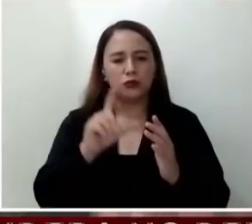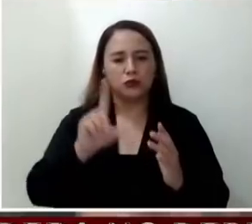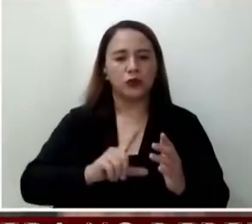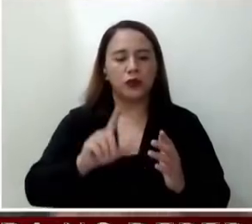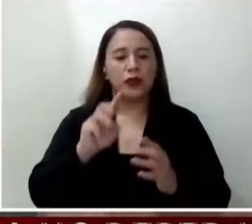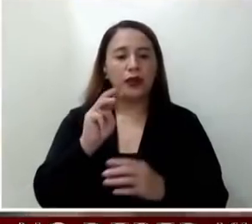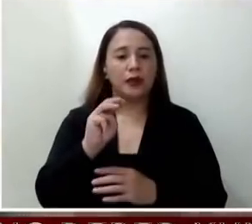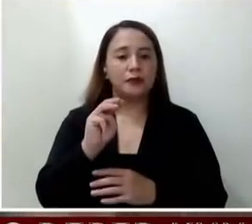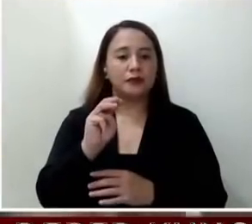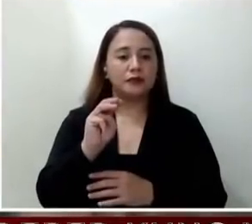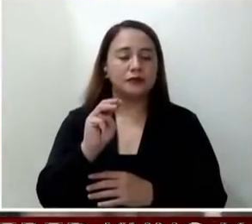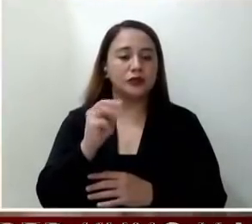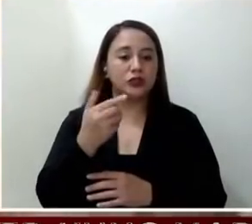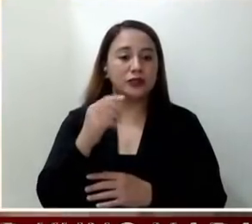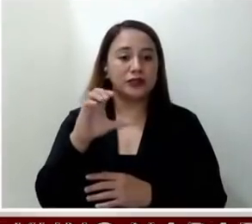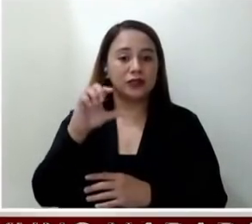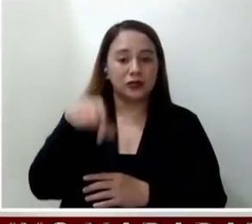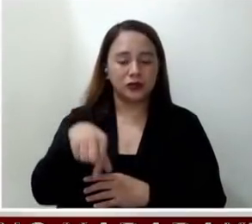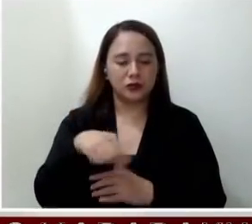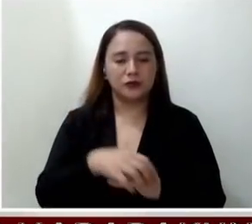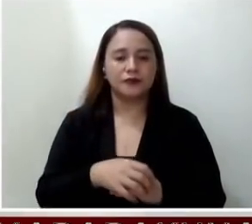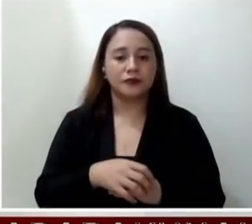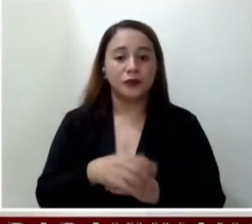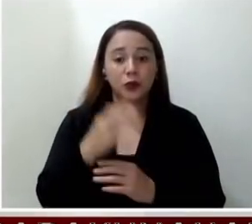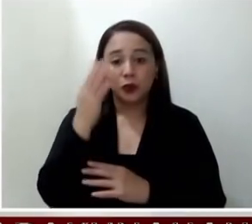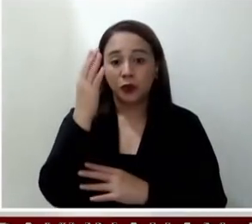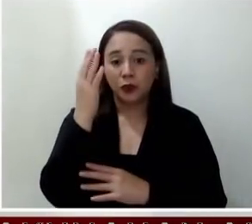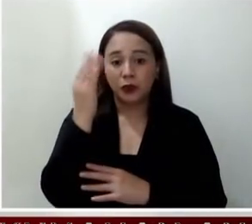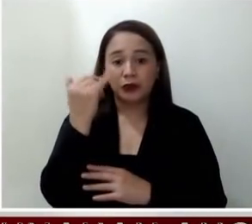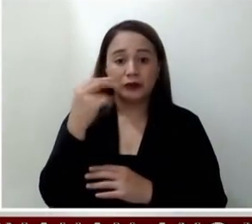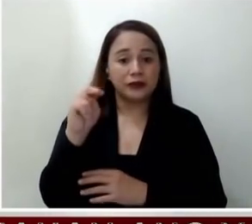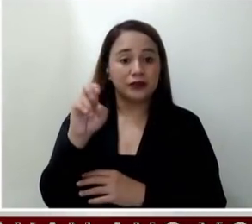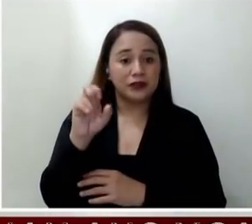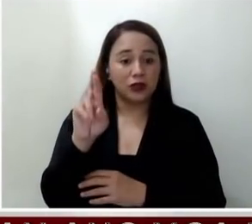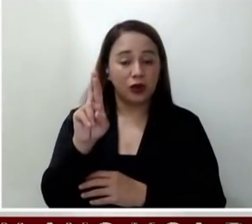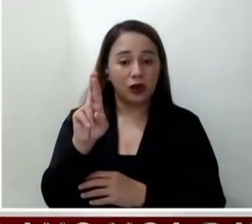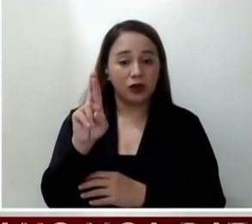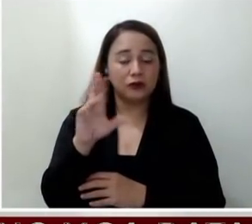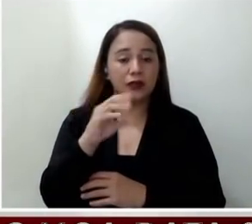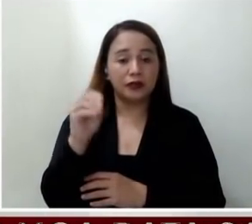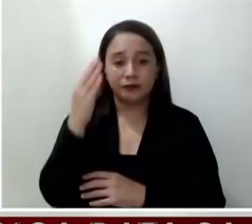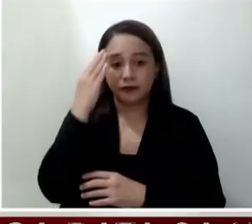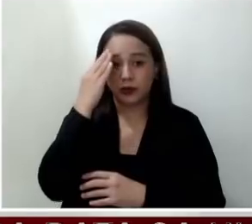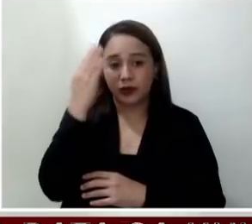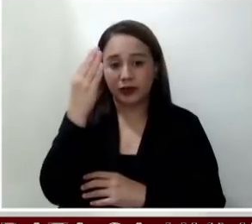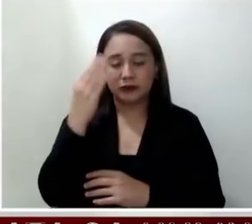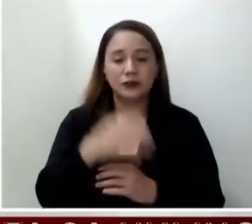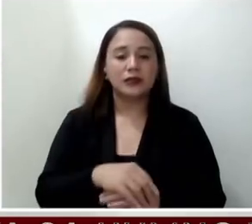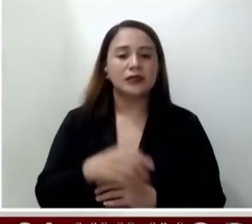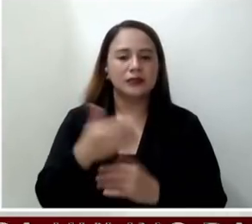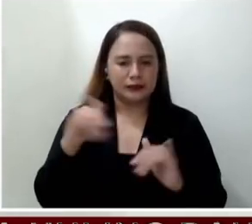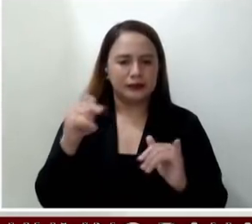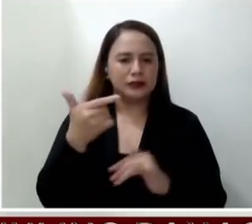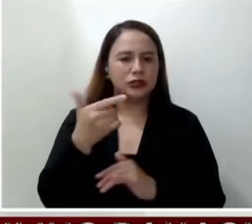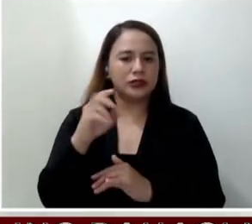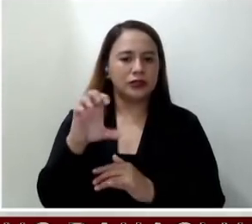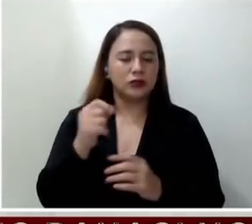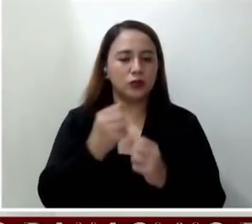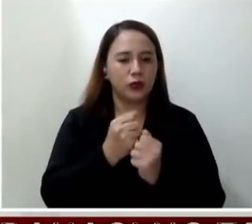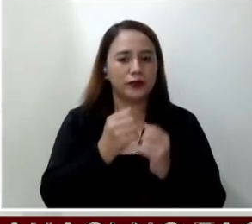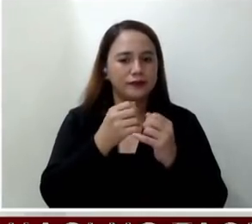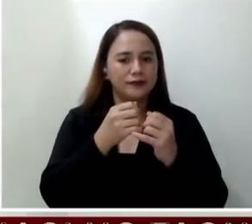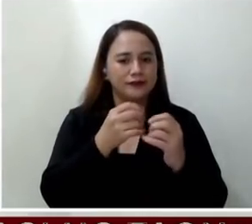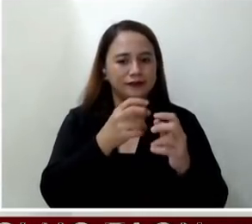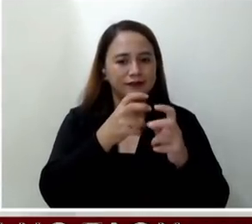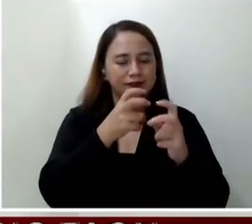General Community Quarantine o MGCQ. Ang National Capital Region at Bulacan, GCQ with restrictions simula